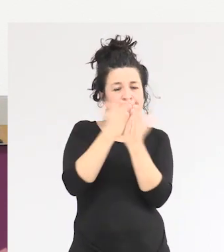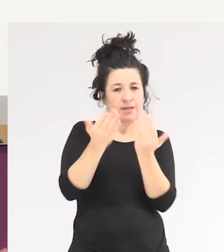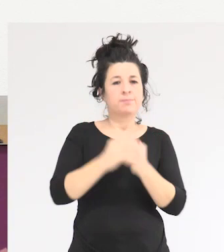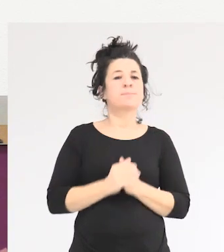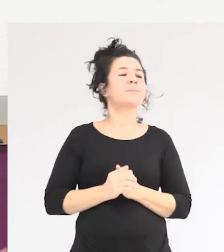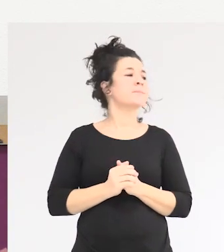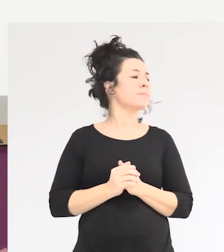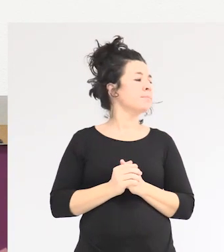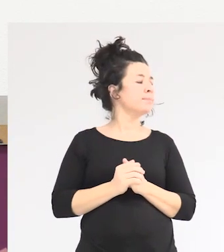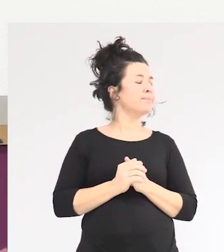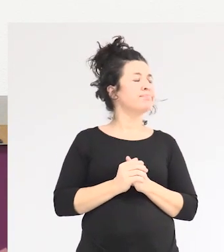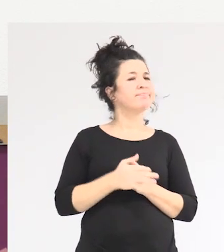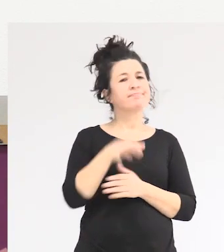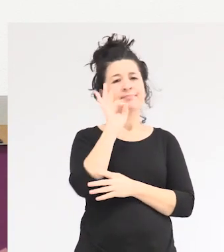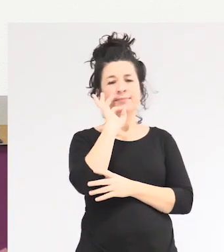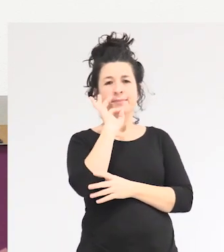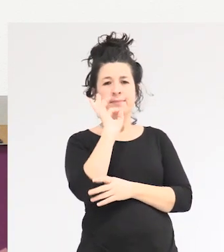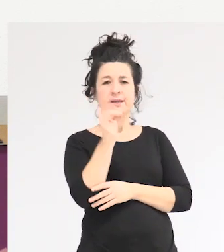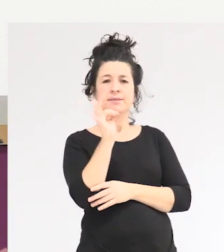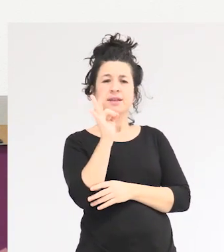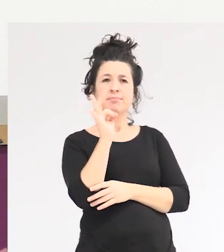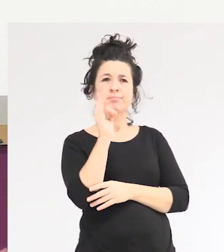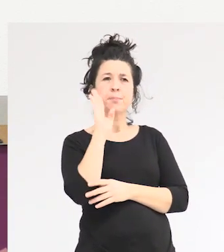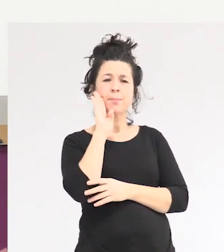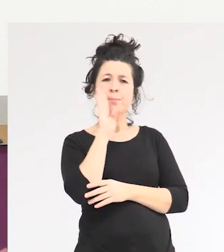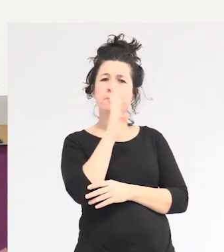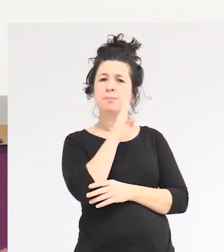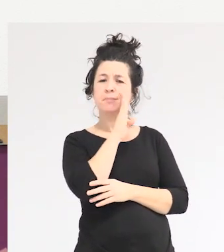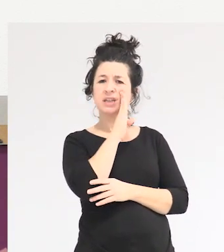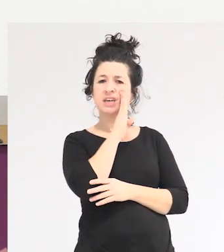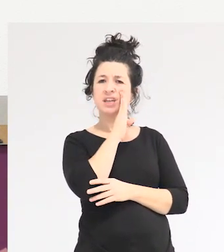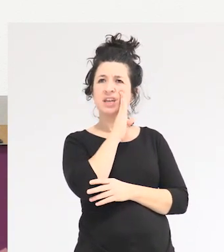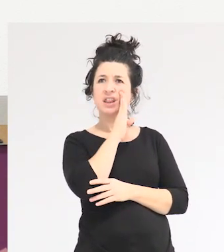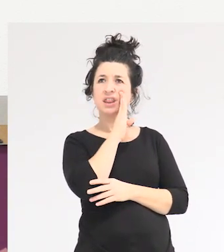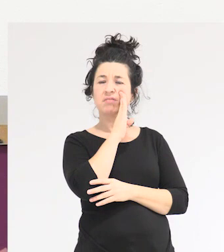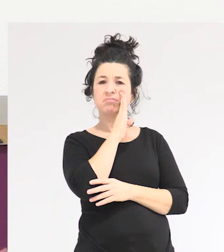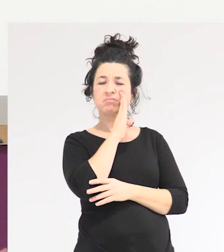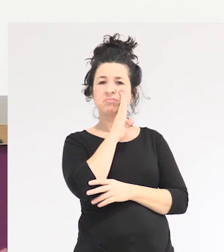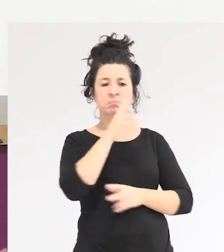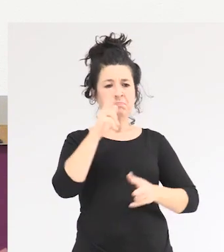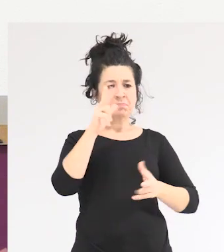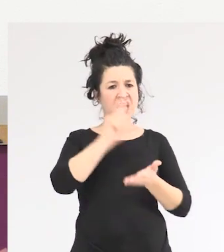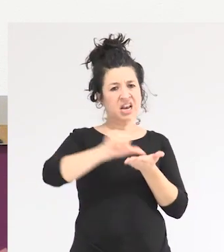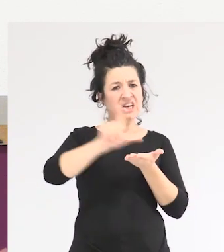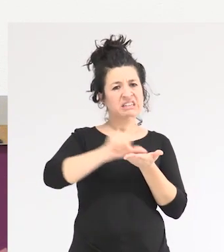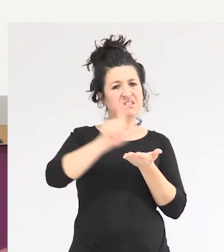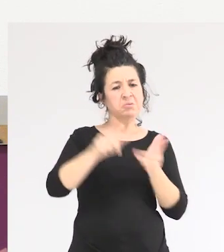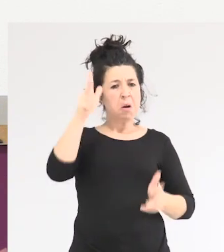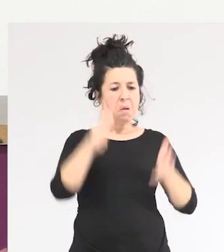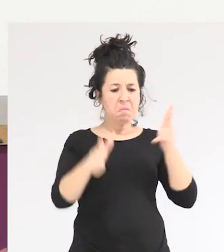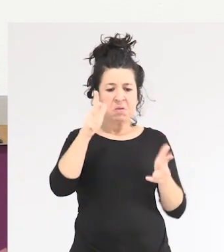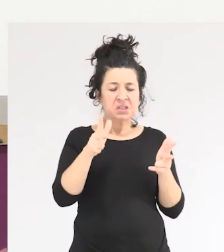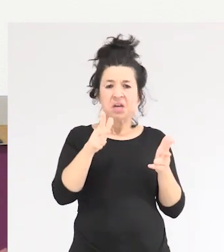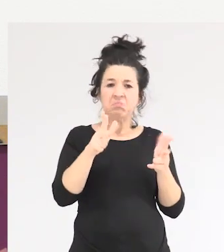Katixak. Egia da, amatasuna ez dela euskal literaturan asko ukitu, oso gutxi idatzi